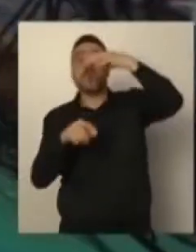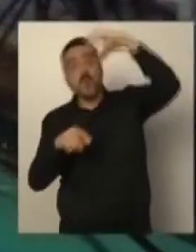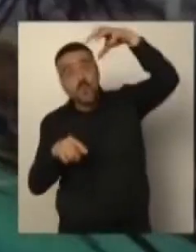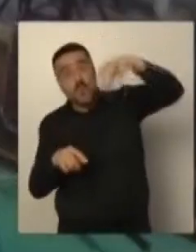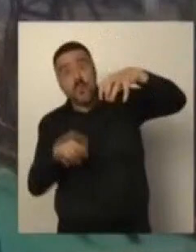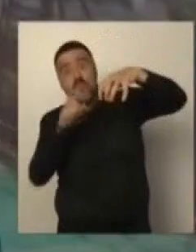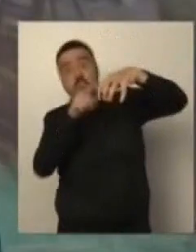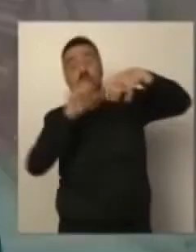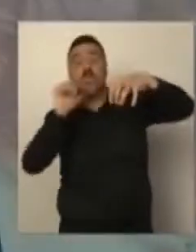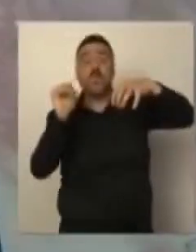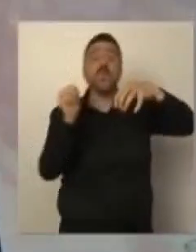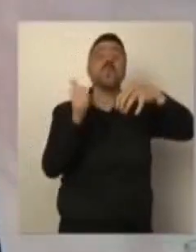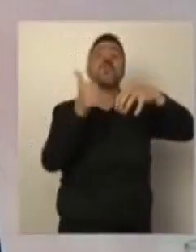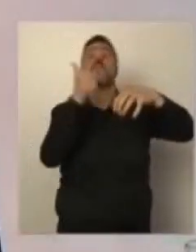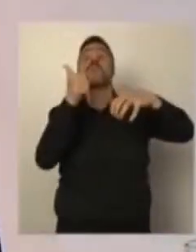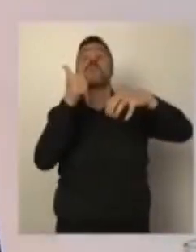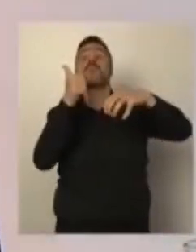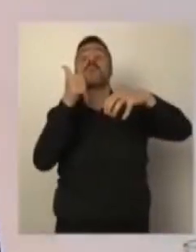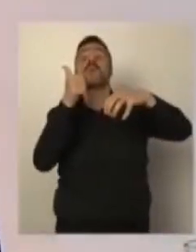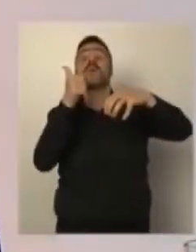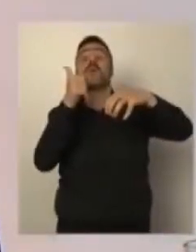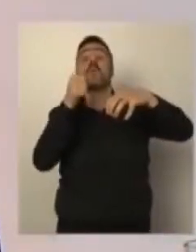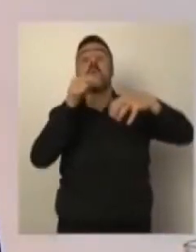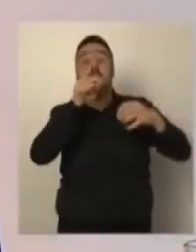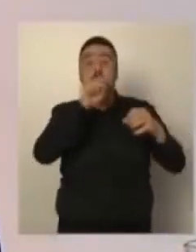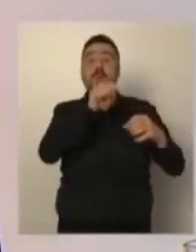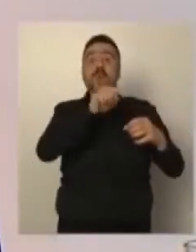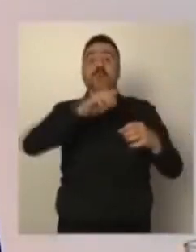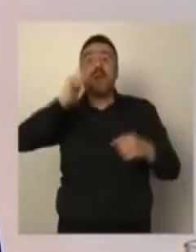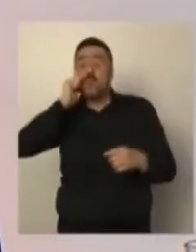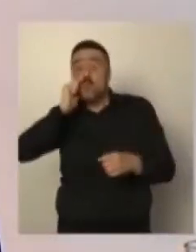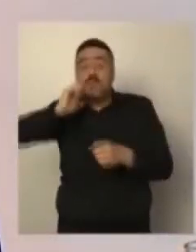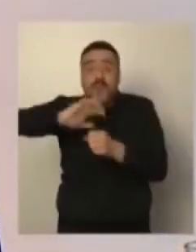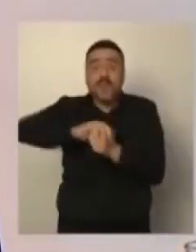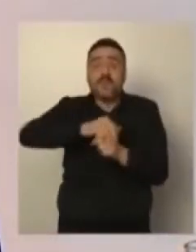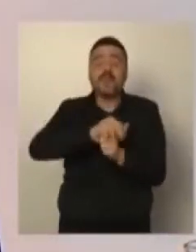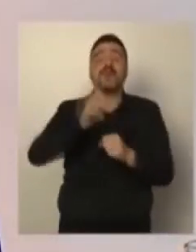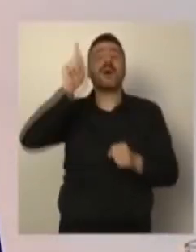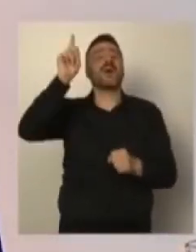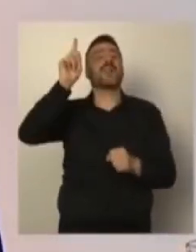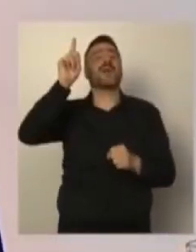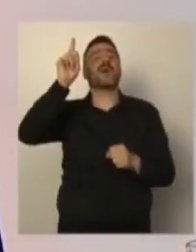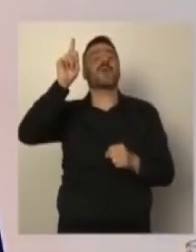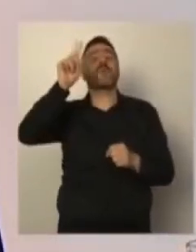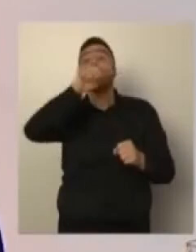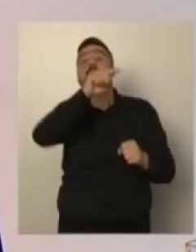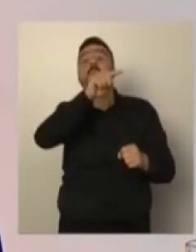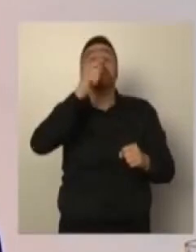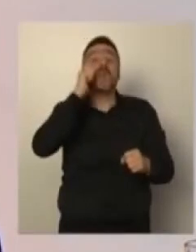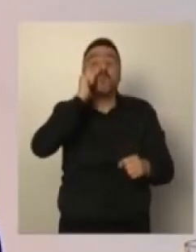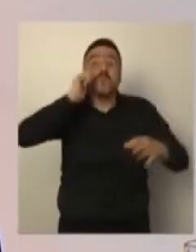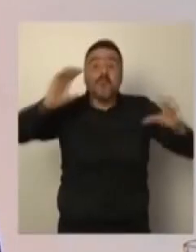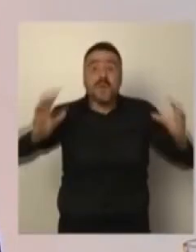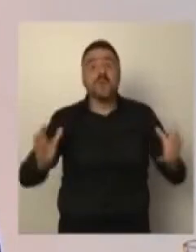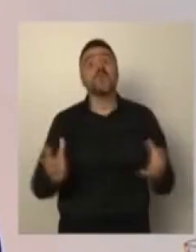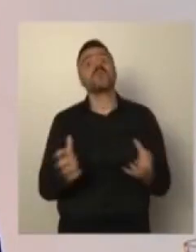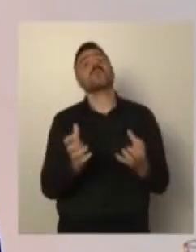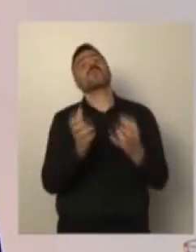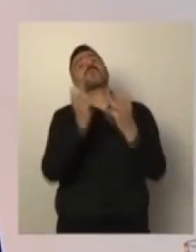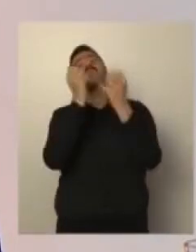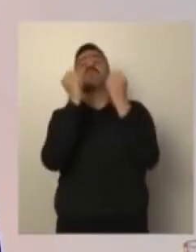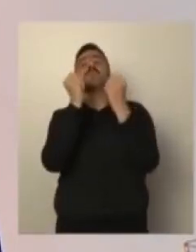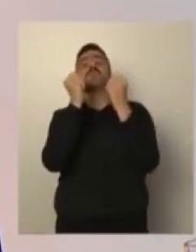ve zulmün bertaraf edilmesine vesile olmasını Cenab-ı Hak'tan niyaz ediyorum. Kullukta ve